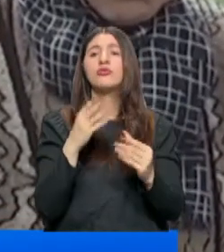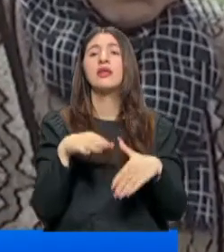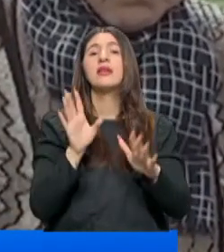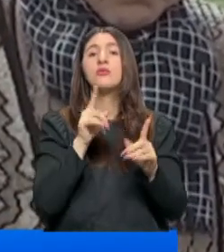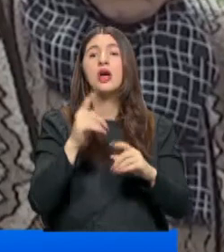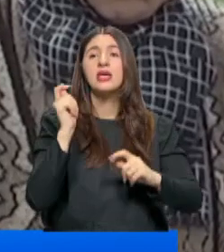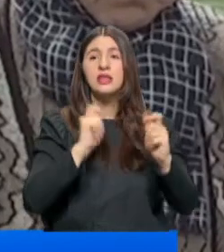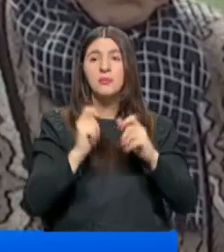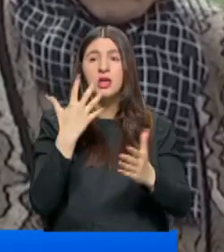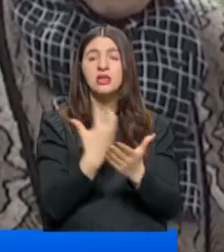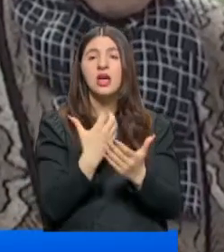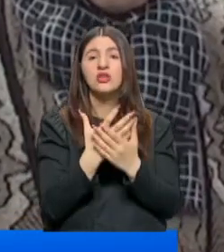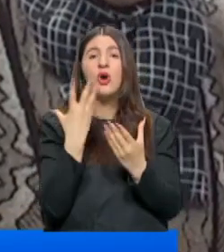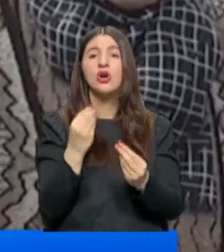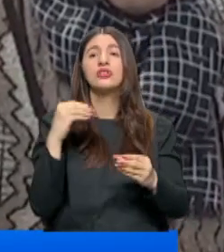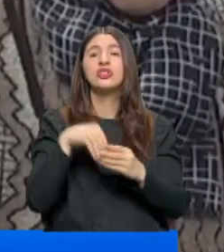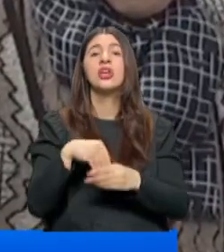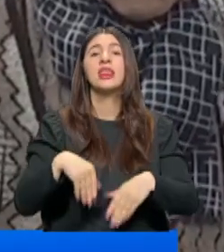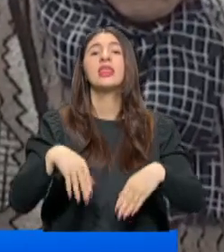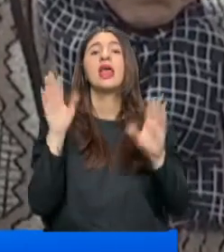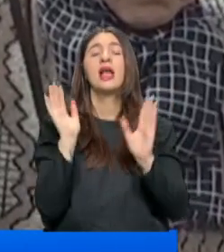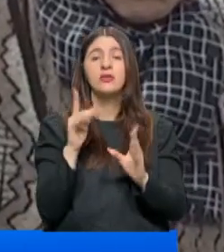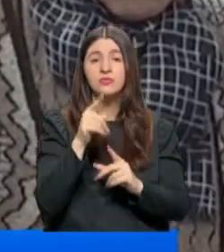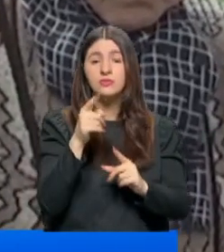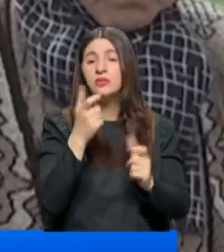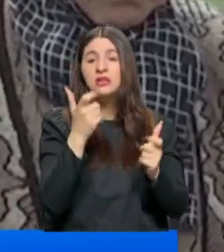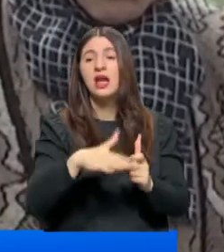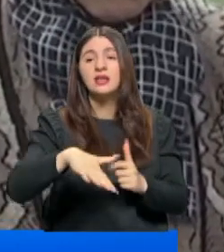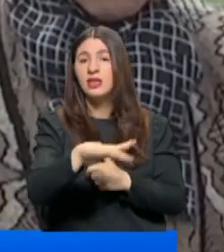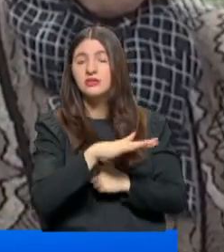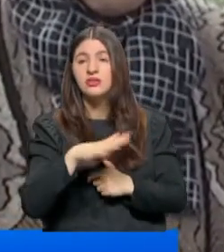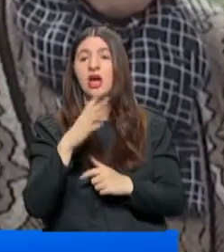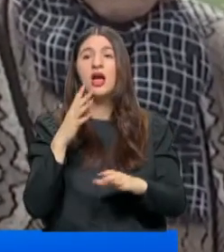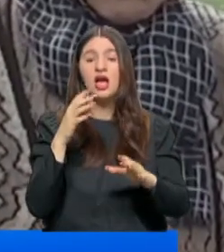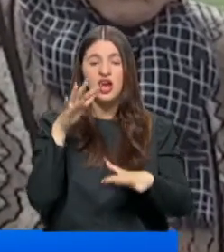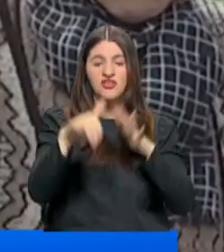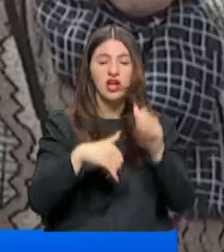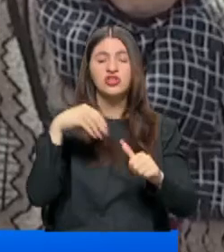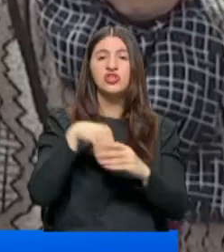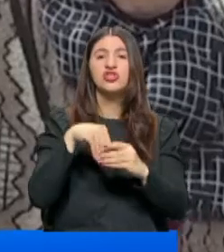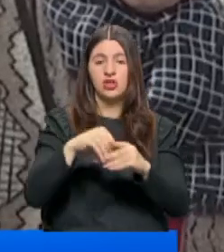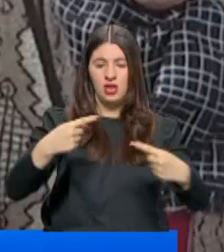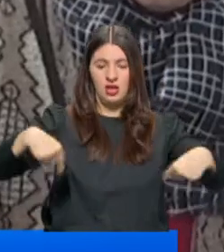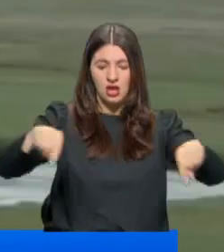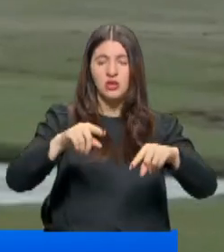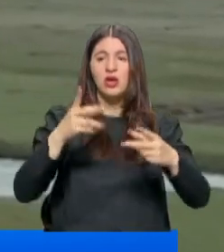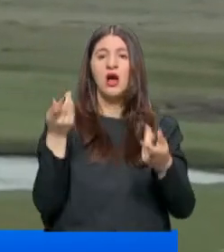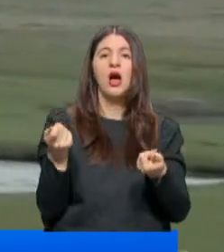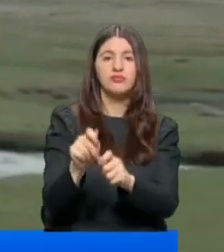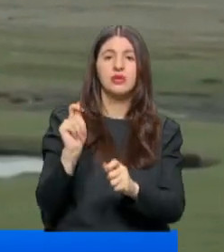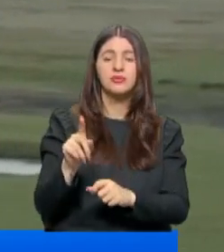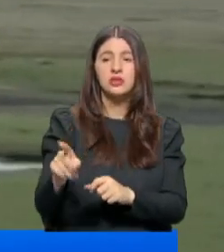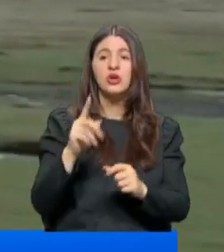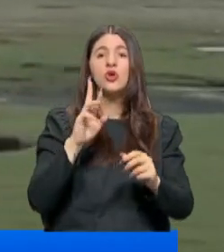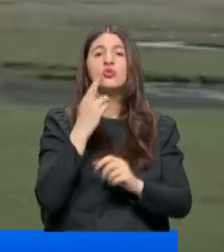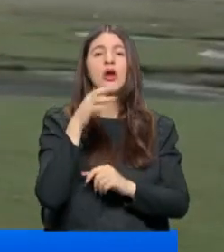tesisler yapı kayıt belgesi olduğu için değil. Bu tesisler rant alanı içinde kaldığı için mühürlendi. Köylüler